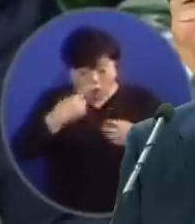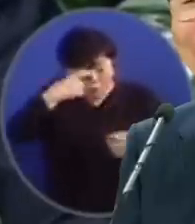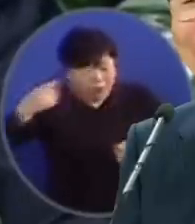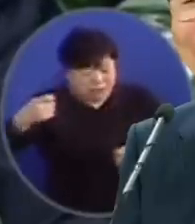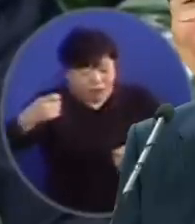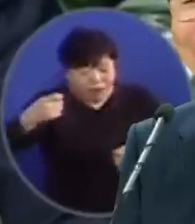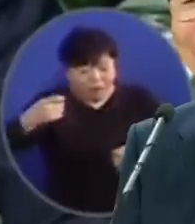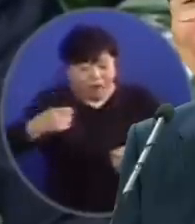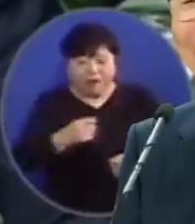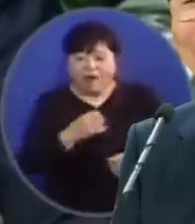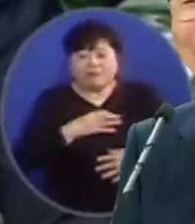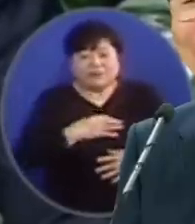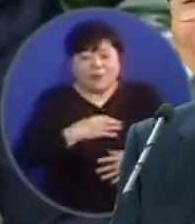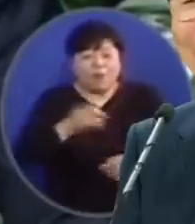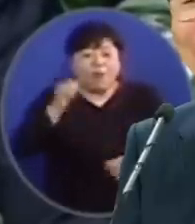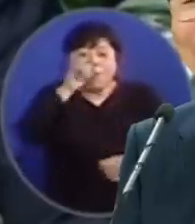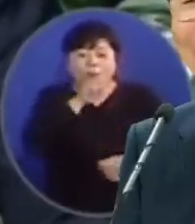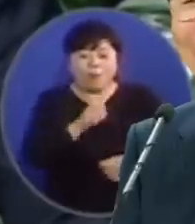하겠다.